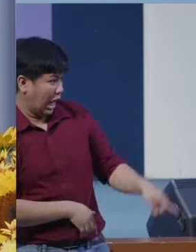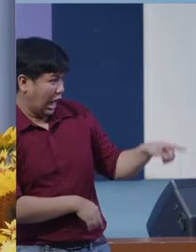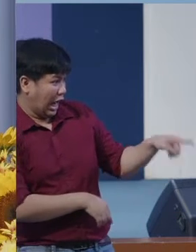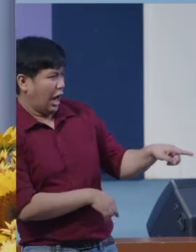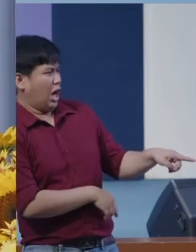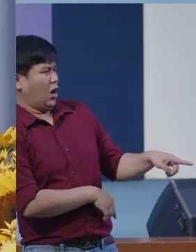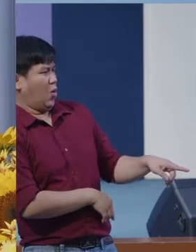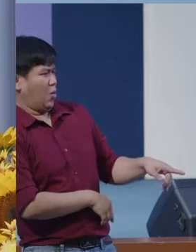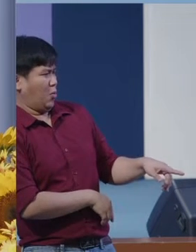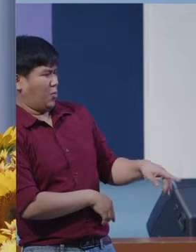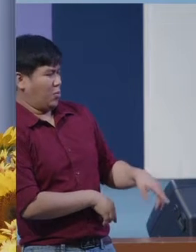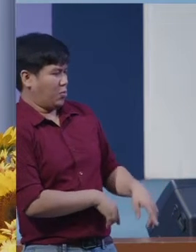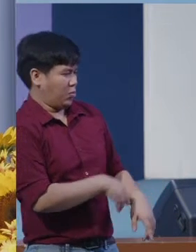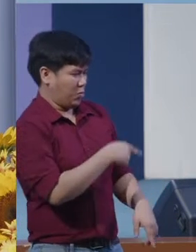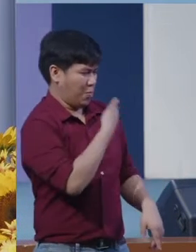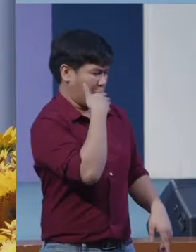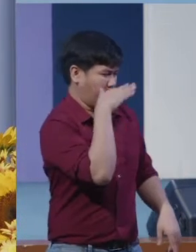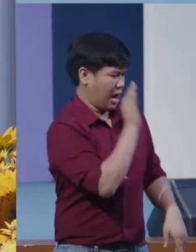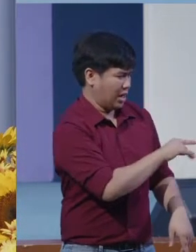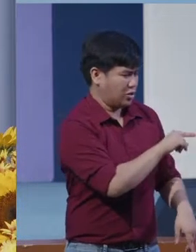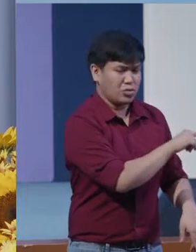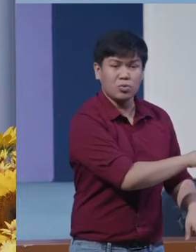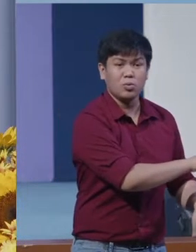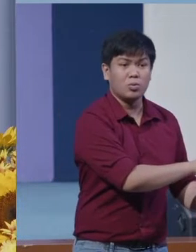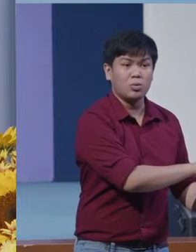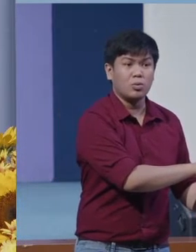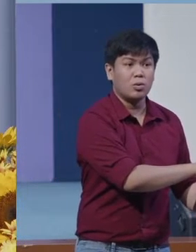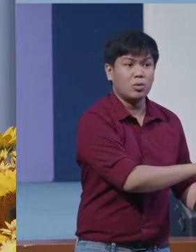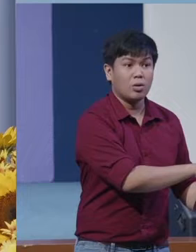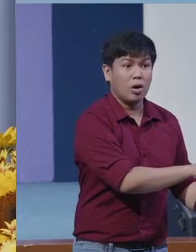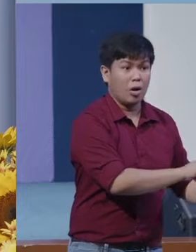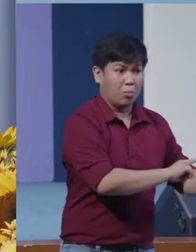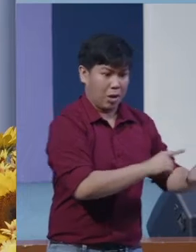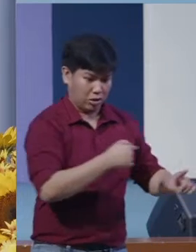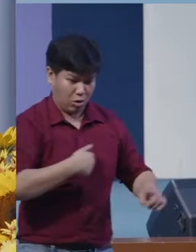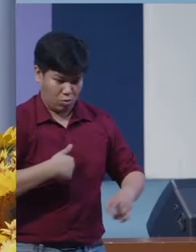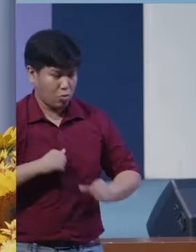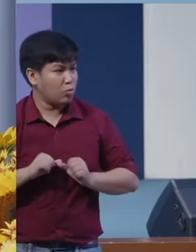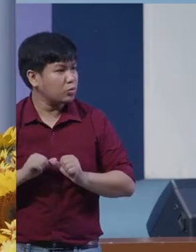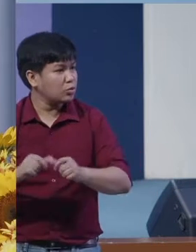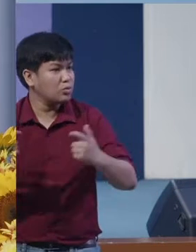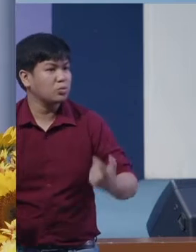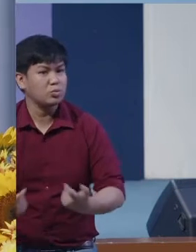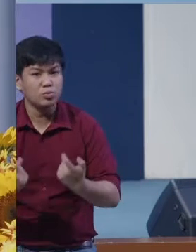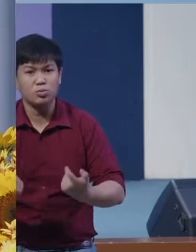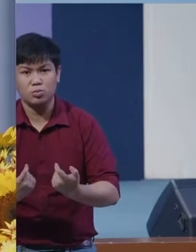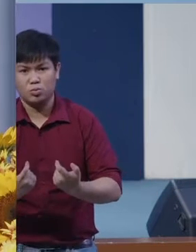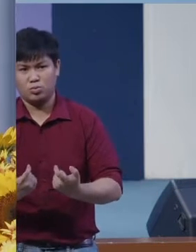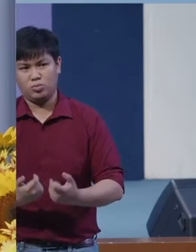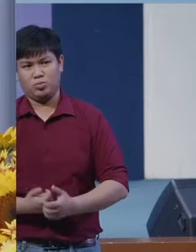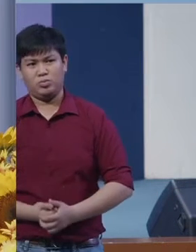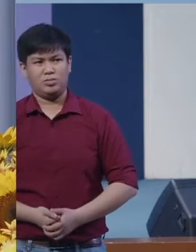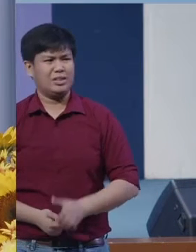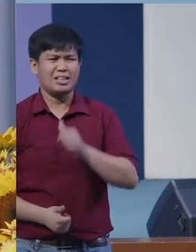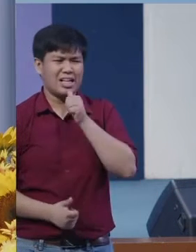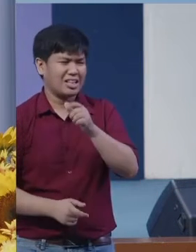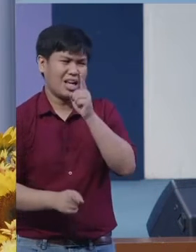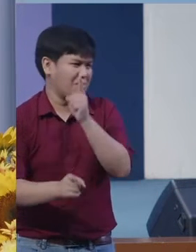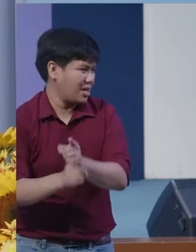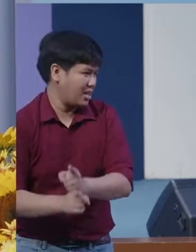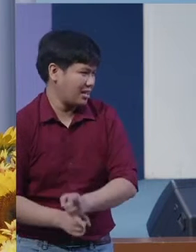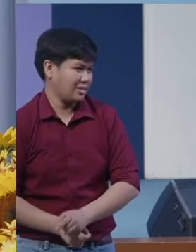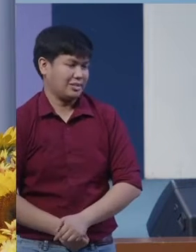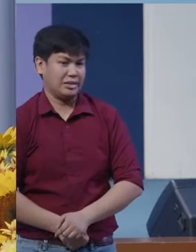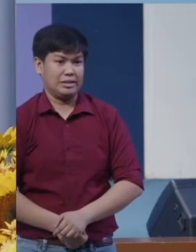kanyang kapwa, ngunit siya mismo ay gumagawa ng kanyang hinuhusga sa iba. Nakikita niyo na